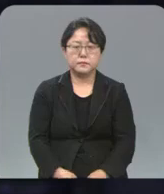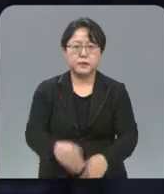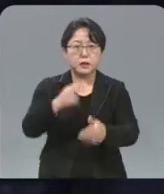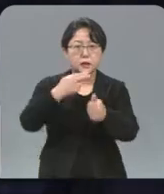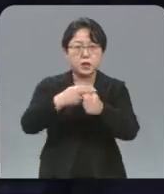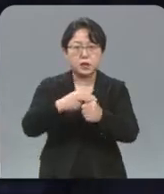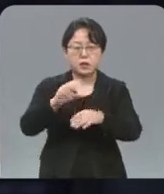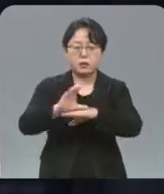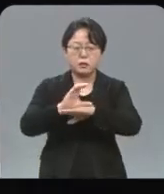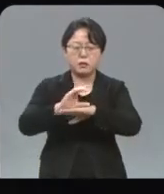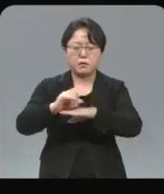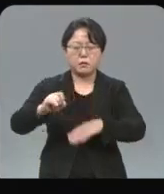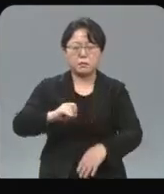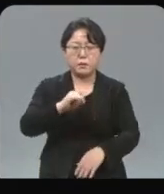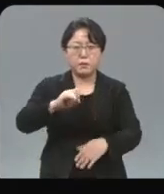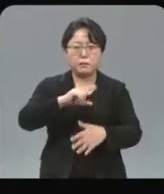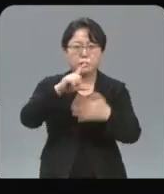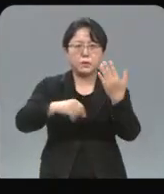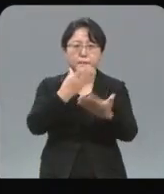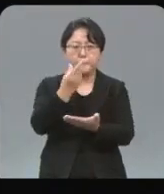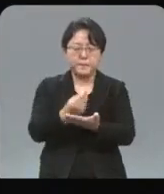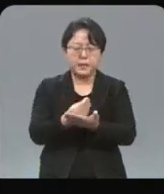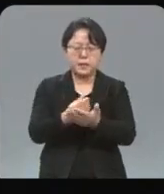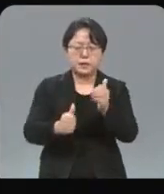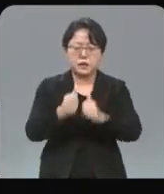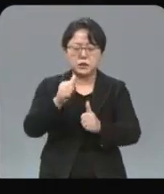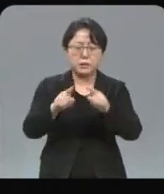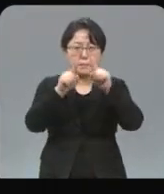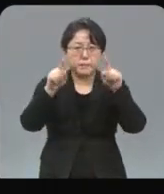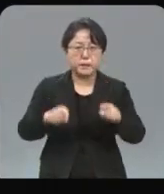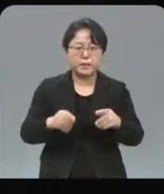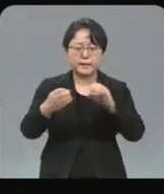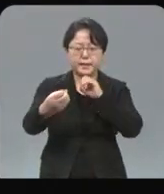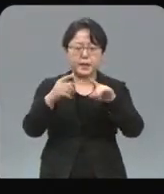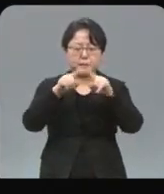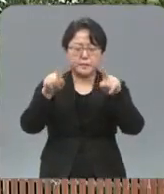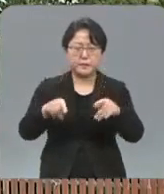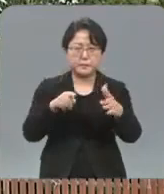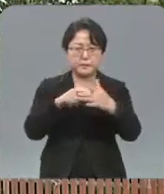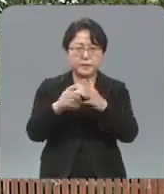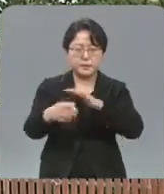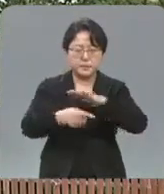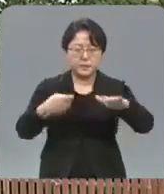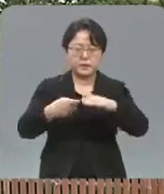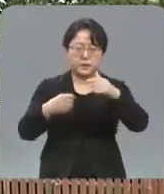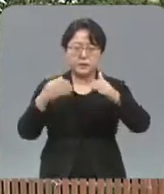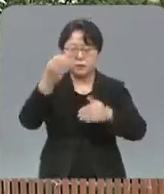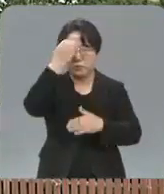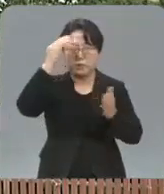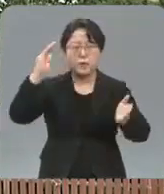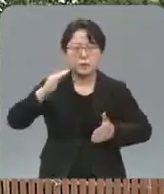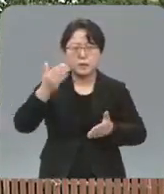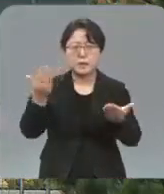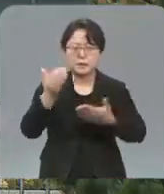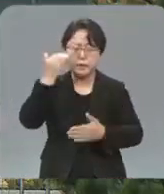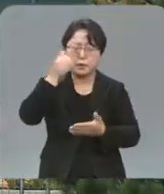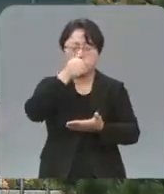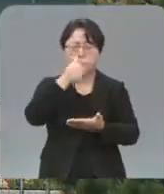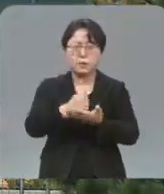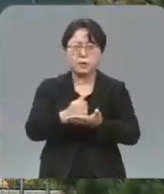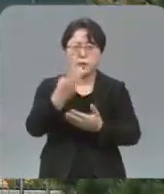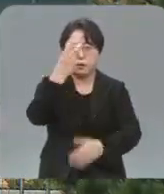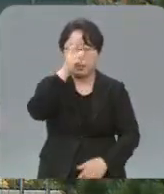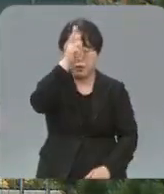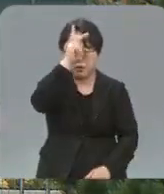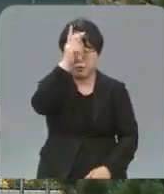교사 컴퓨터에 악성 코드를 심어 시험지와 답안을 빼돌린 고등학생들이 최근 업무 방해 등의 혐의로